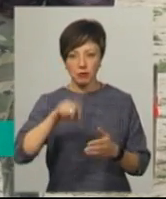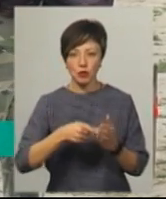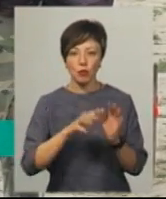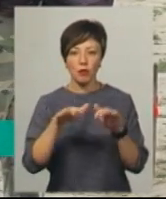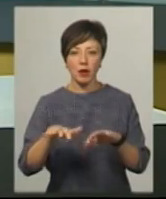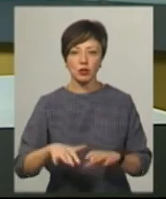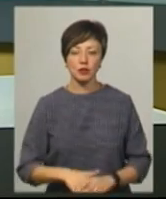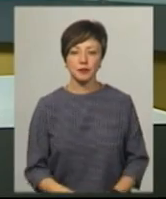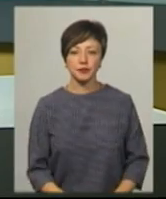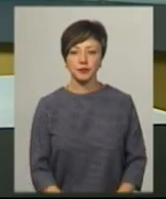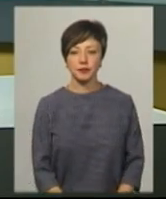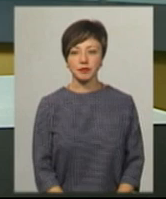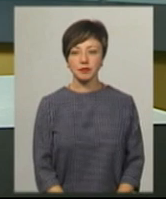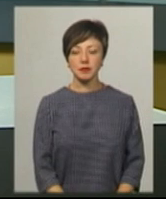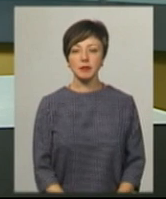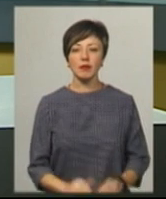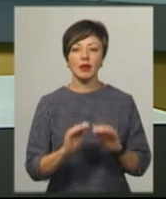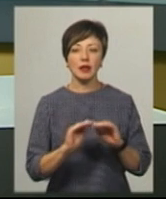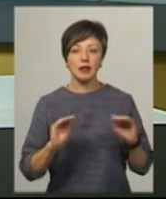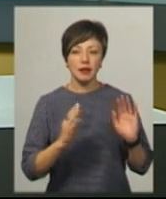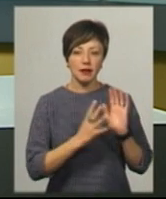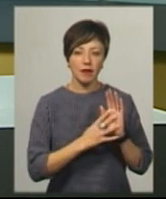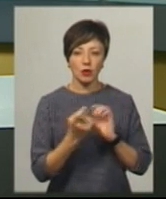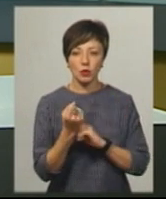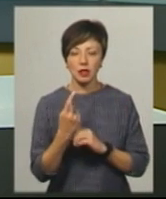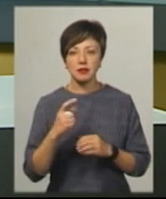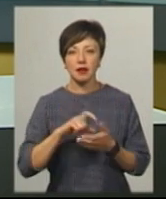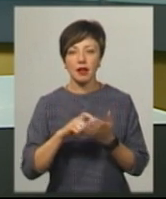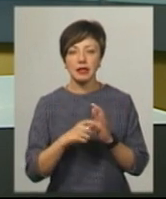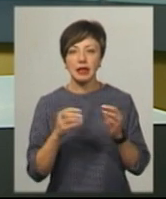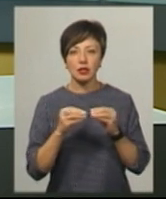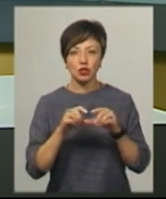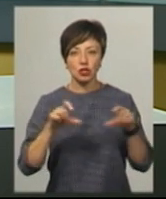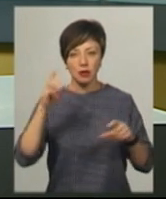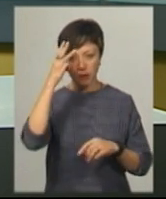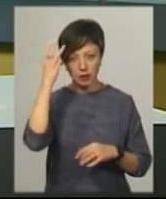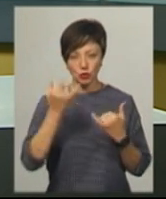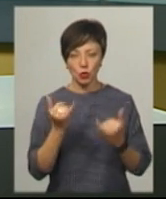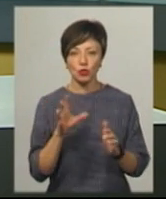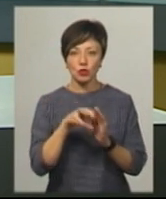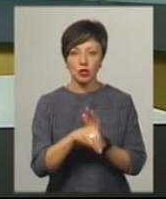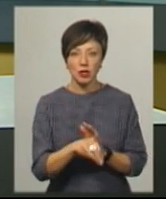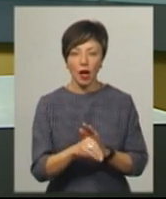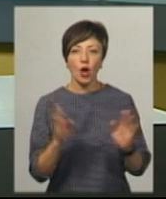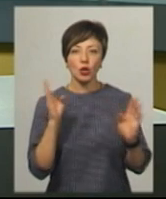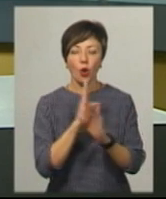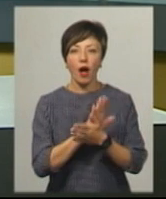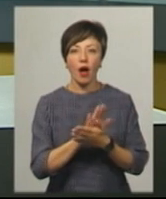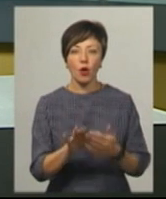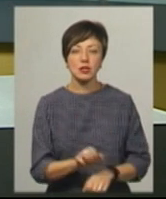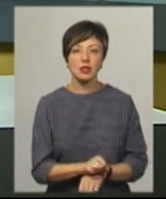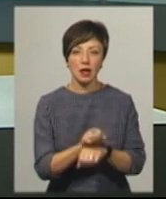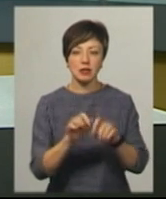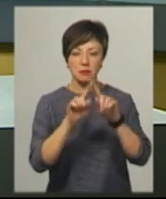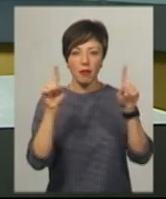пляжі. Учні 9-11 класів з 10 шкіл Хмельницького сьогодні долучились до екострайку. Вони з